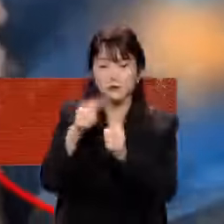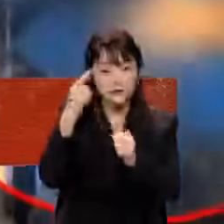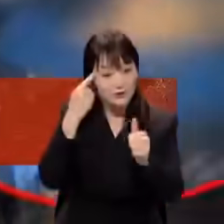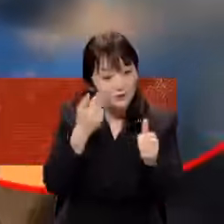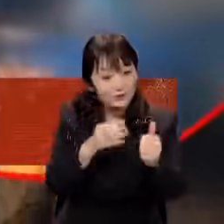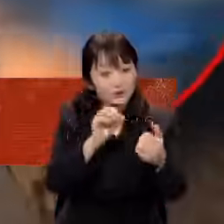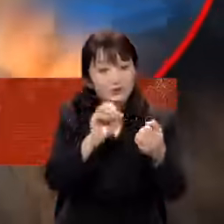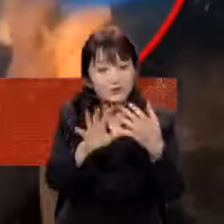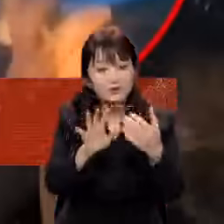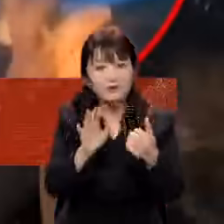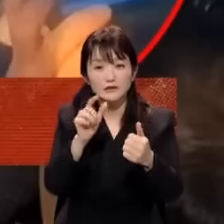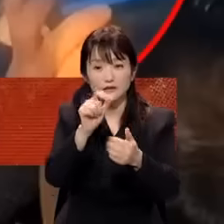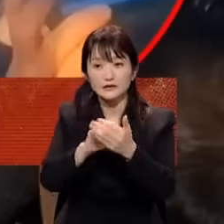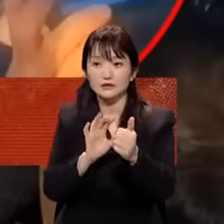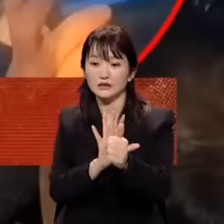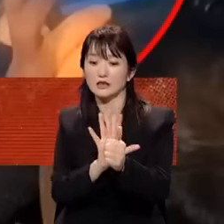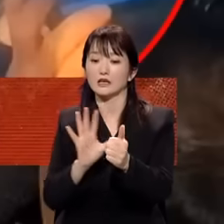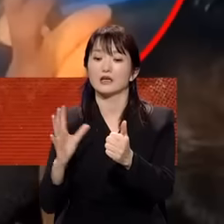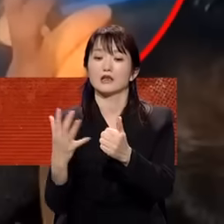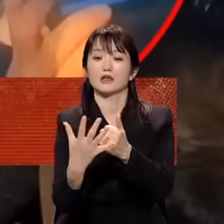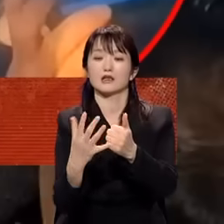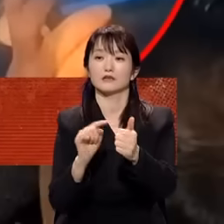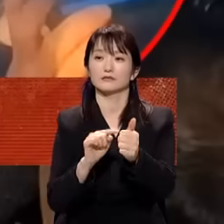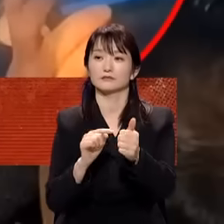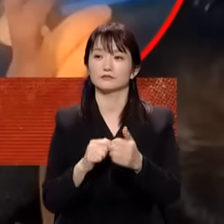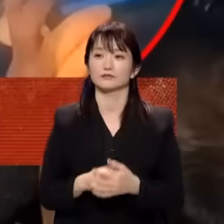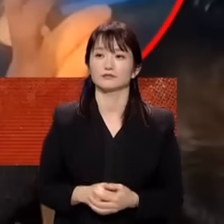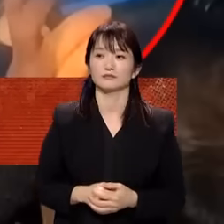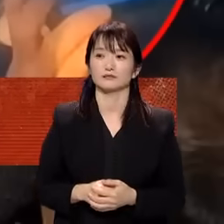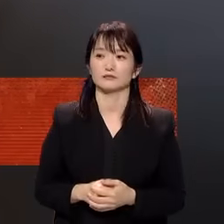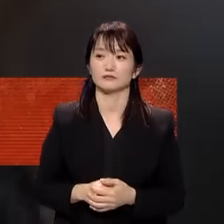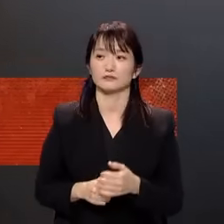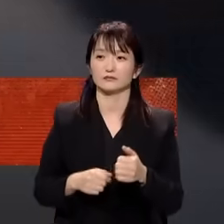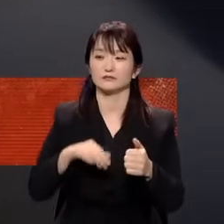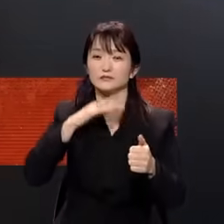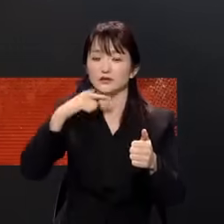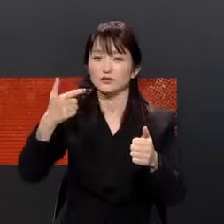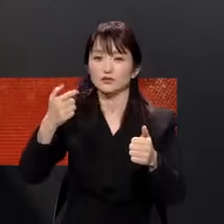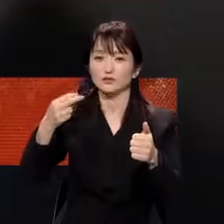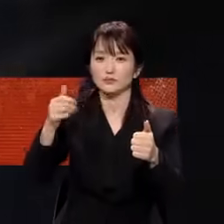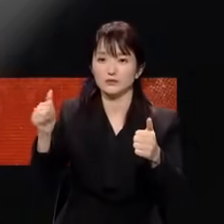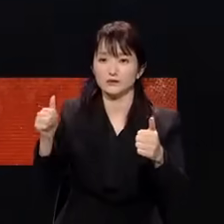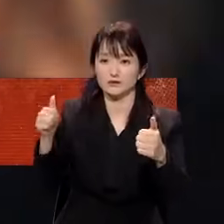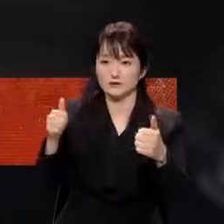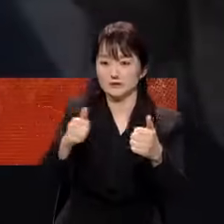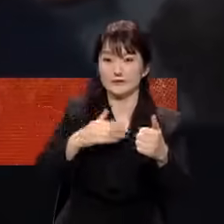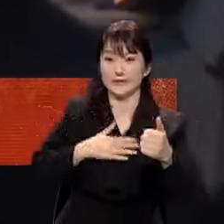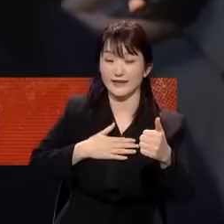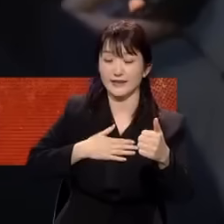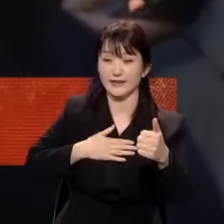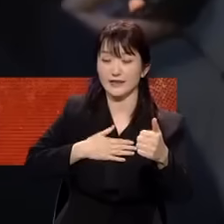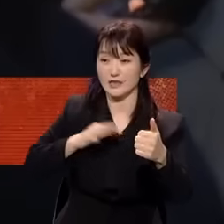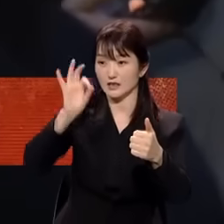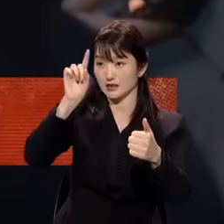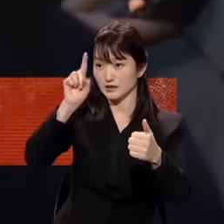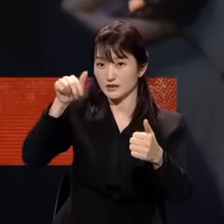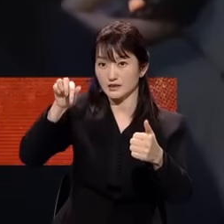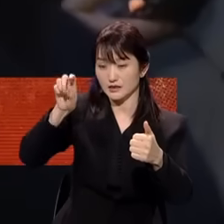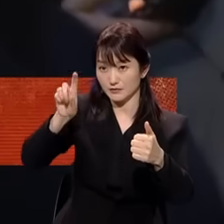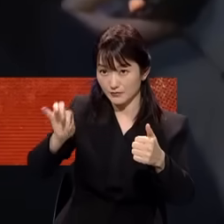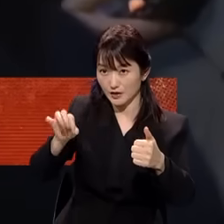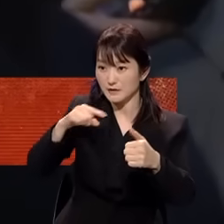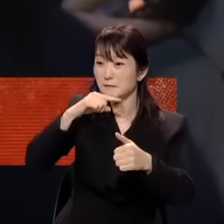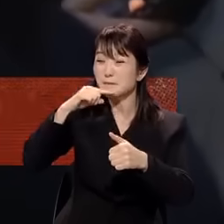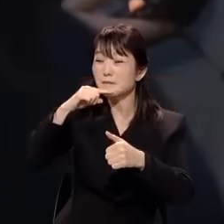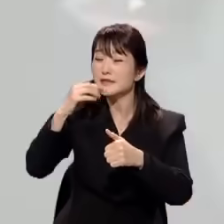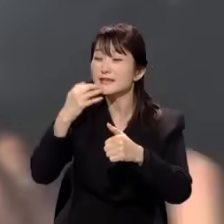사이에 둘러싸여 있었죠. 근데 저 남성, 이제 가해한 60대 남성은 내가 이재명에 따라서 써 있는 이게 빨간색 왕관 같은 걸